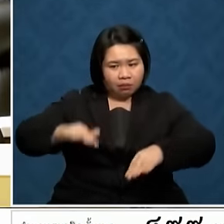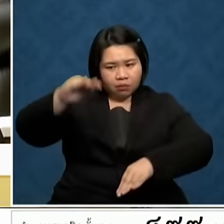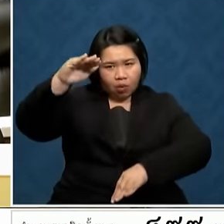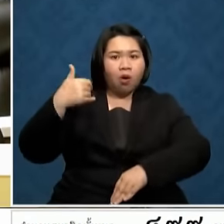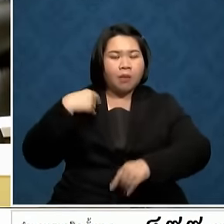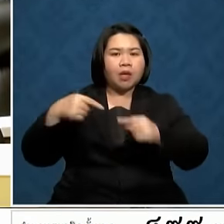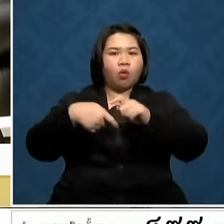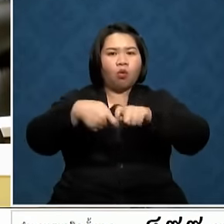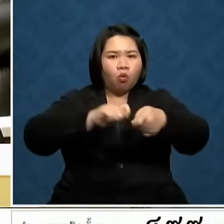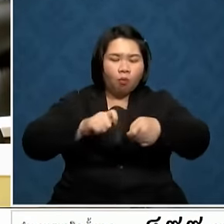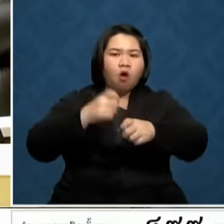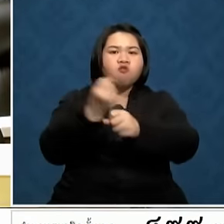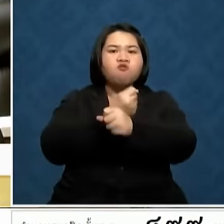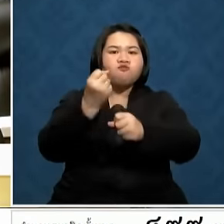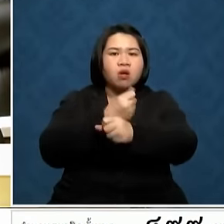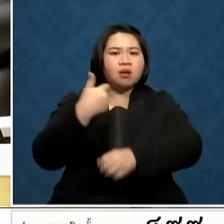คูปรองฝึกทักษะ